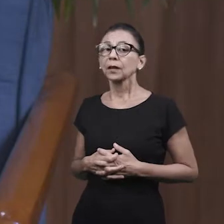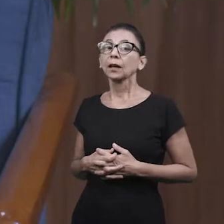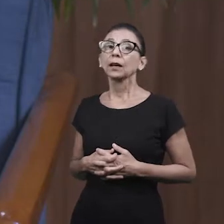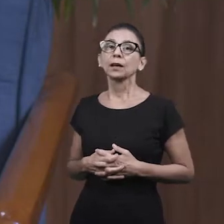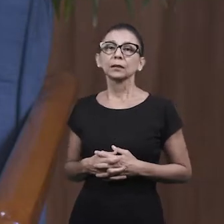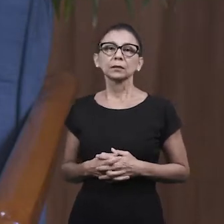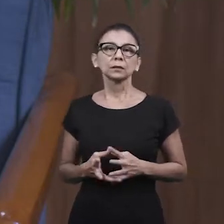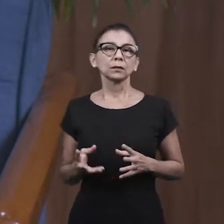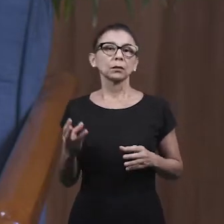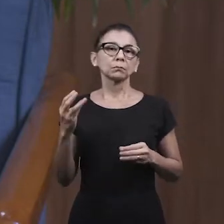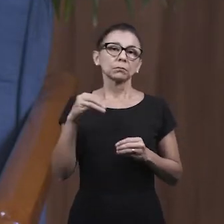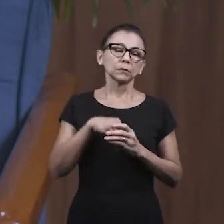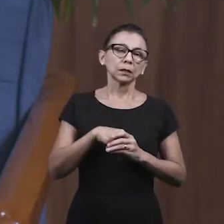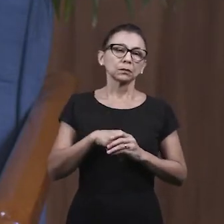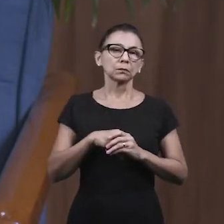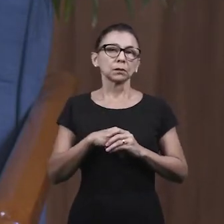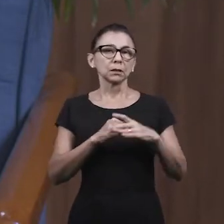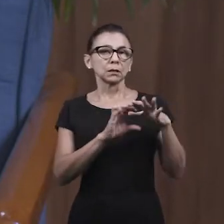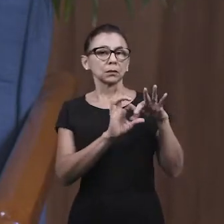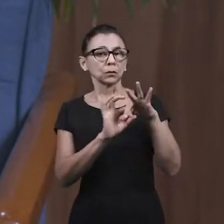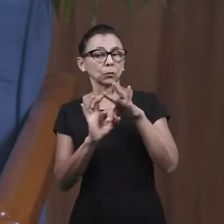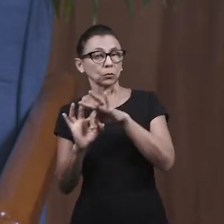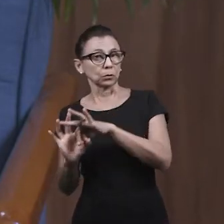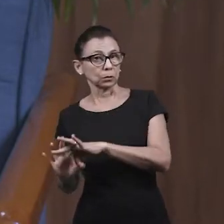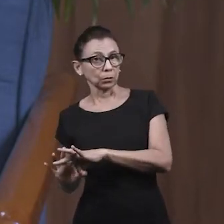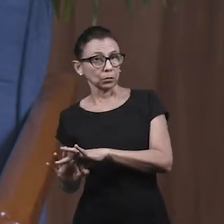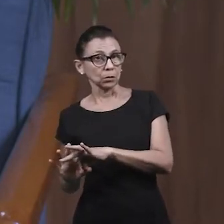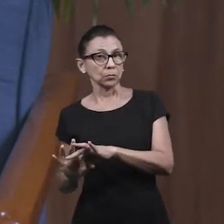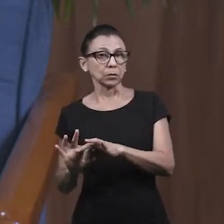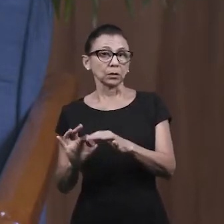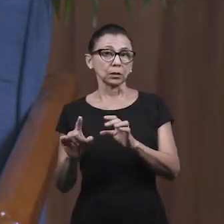les œuvres de la chair, par les passions de la chair.